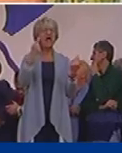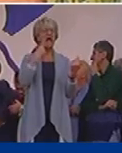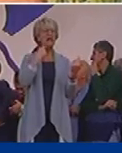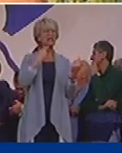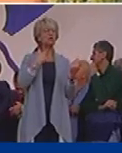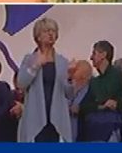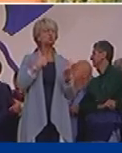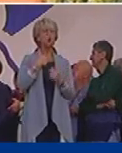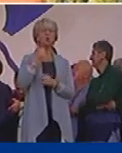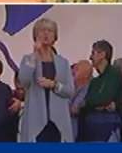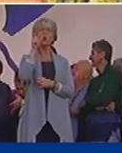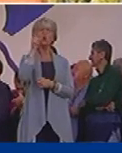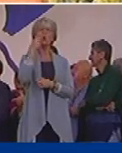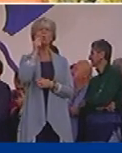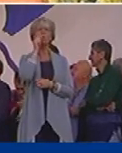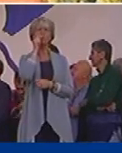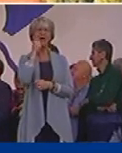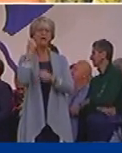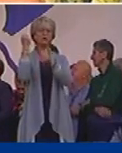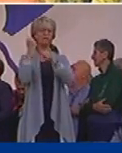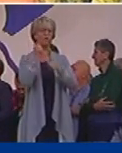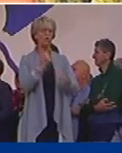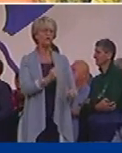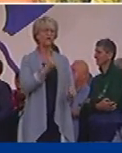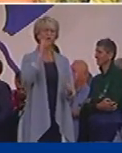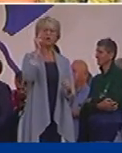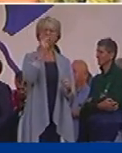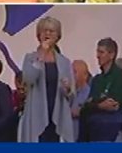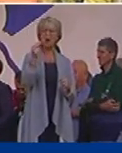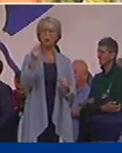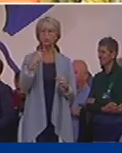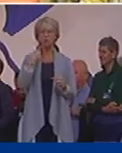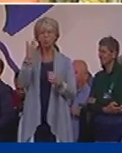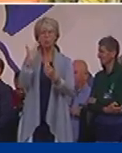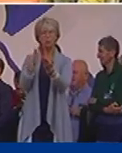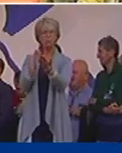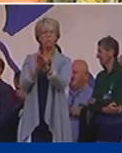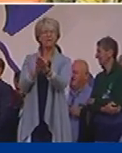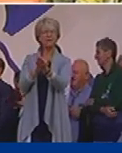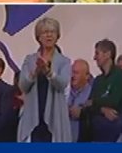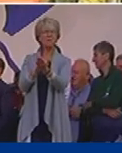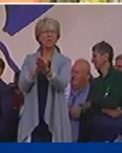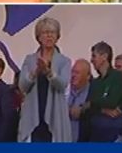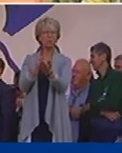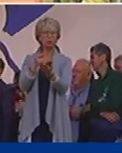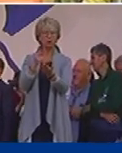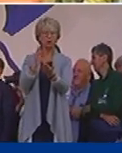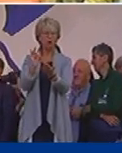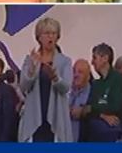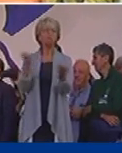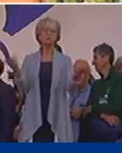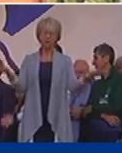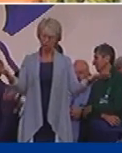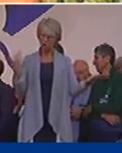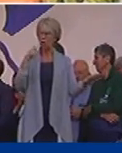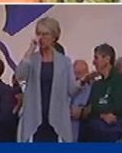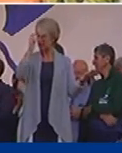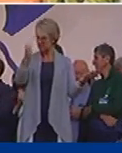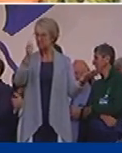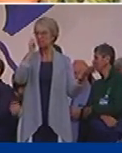uno dei padri fondatori dell'euro", gli dovremmo battere le mani? No, porto rispetto, ma non